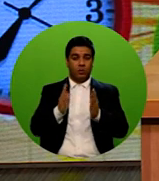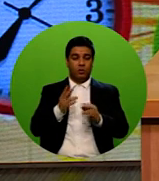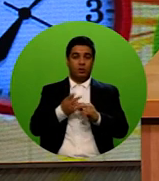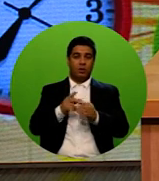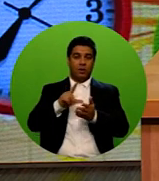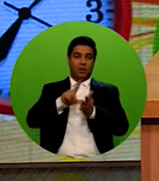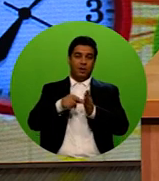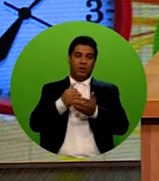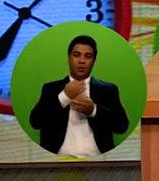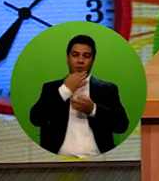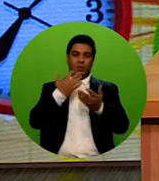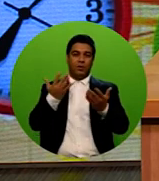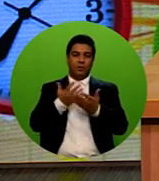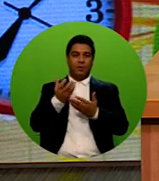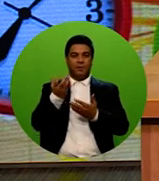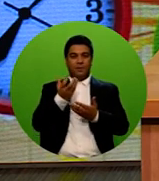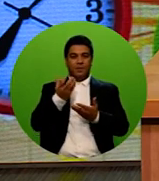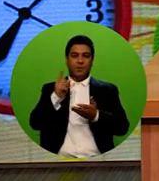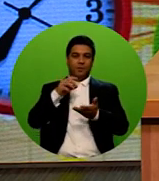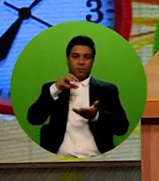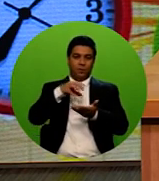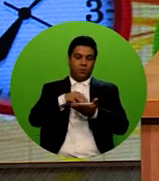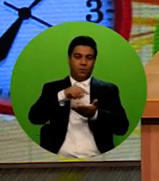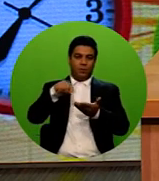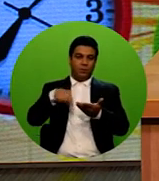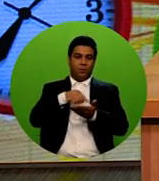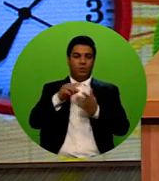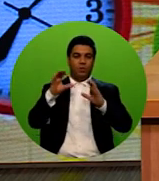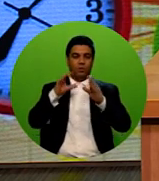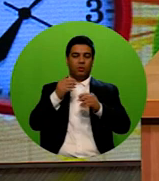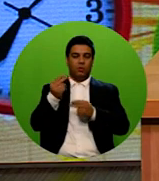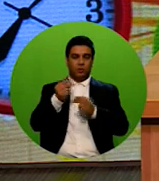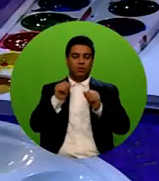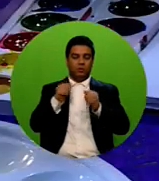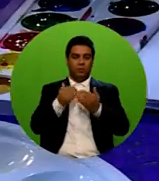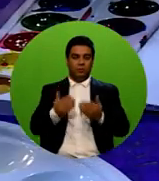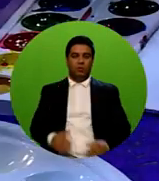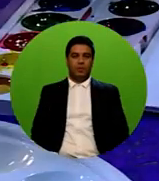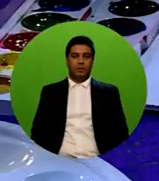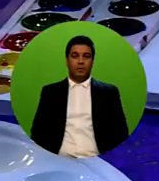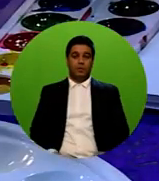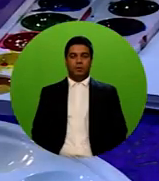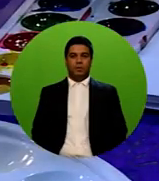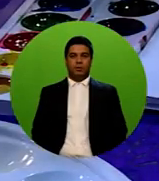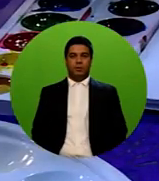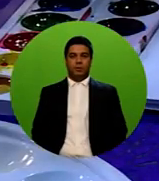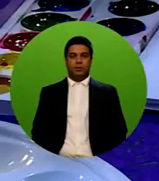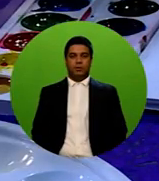aylana shaklidagi biror bir idishni qo'yib, aylana chizib olishingiz mumkin.